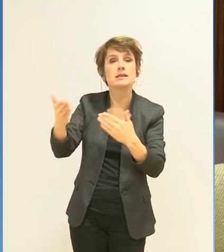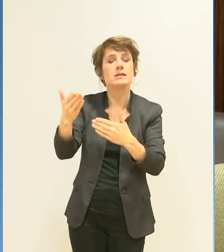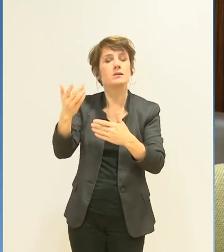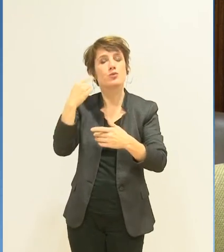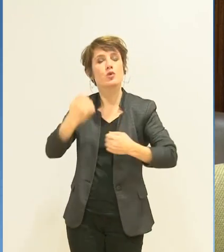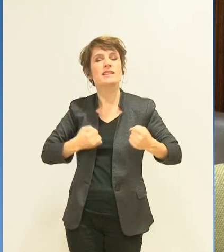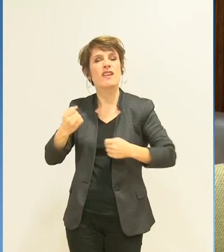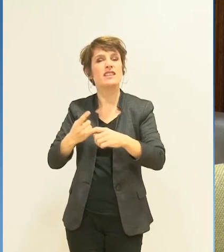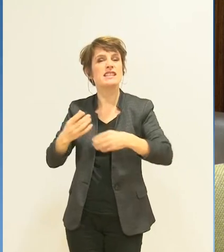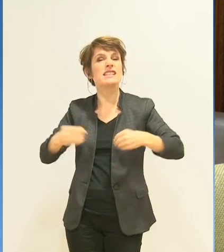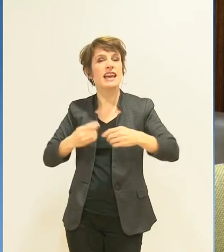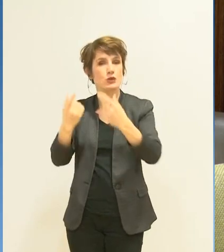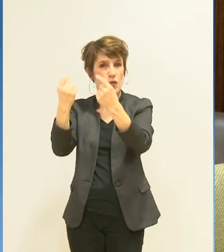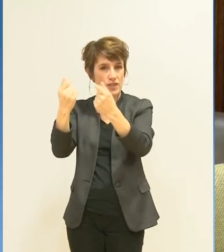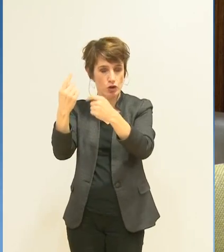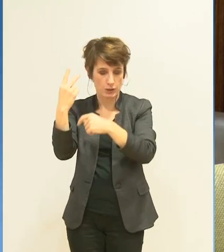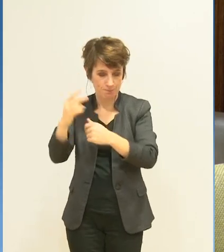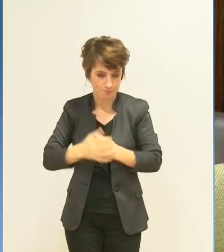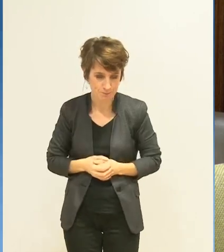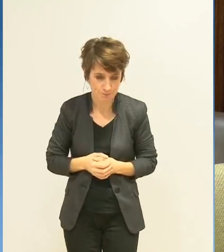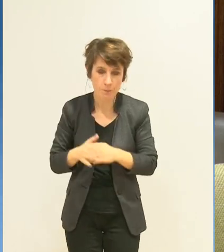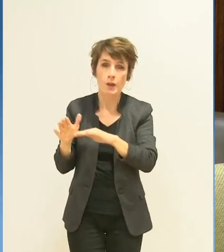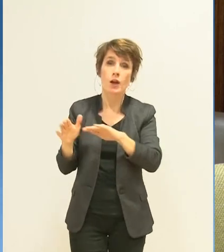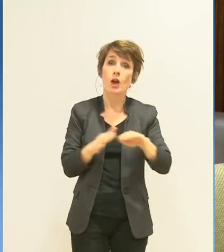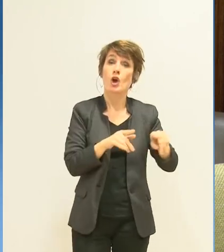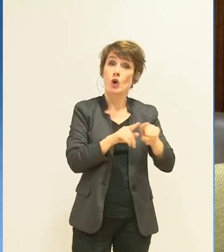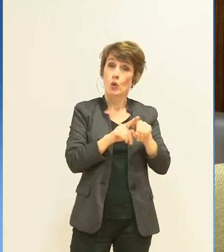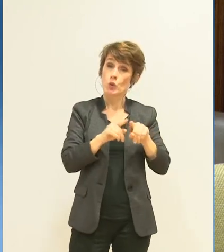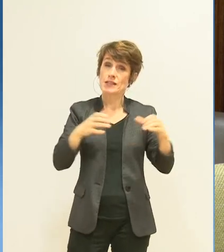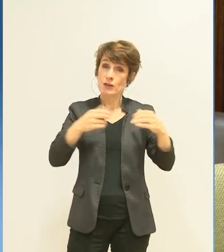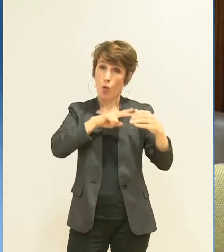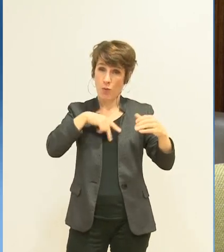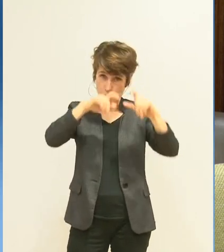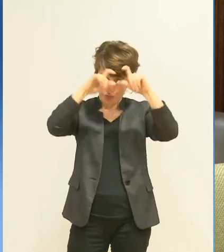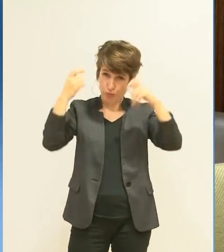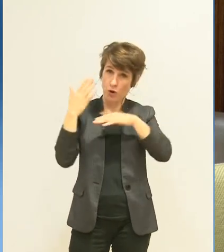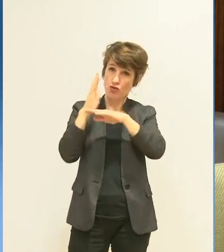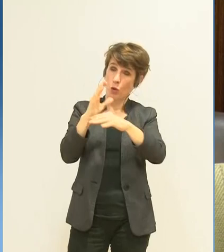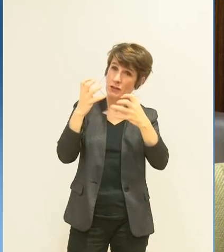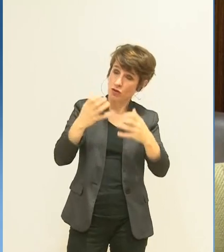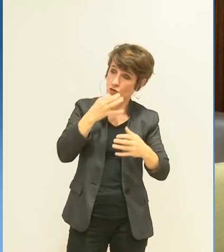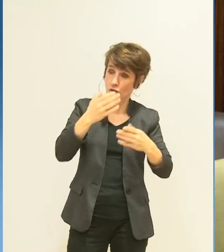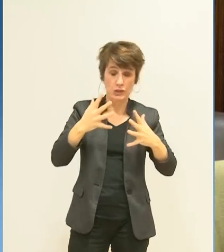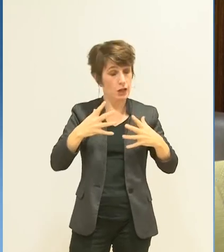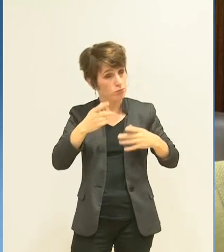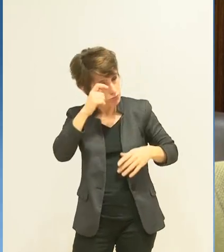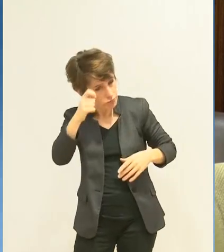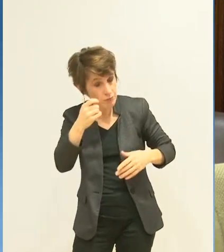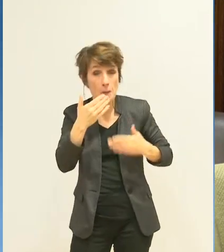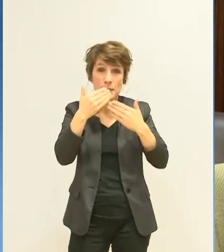par la même occasion je veux aussi au nom de mon groupe saluer le travail et l'engagement du personnel municipal